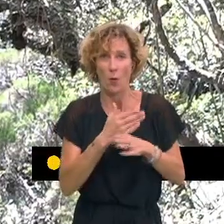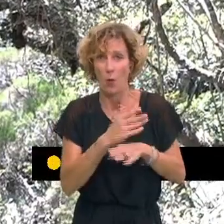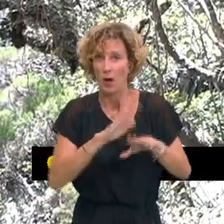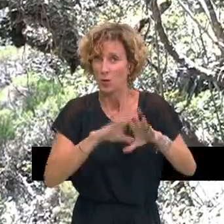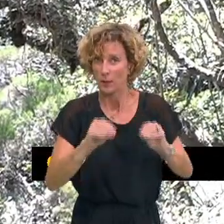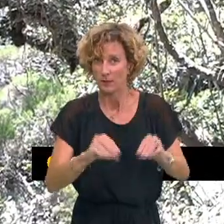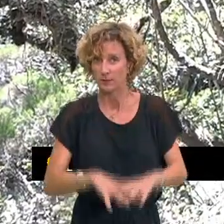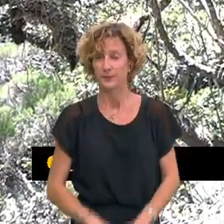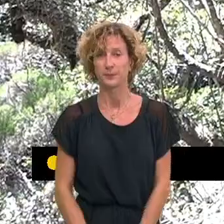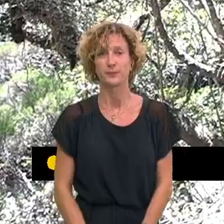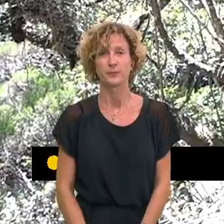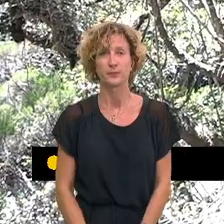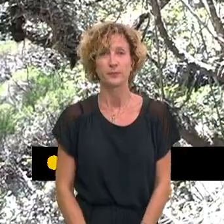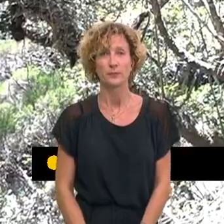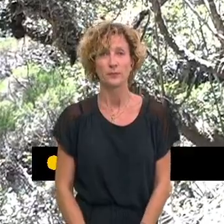sur place.